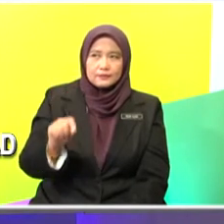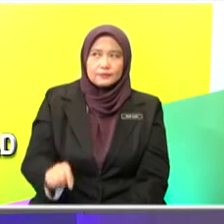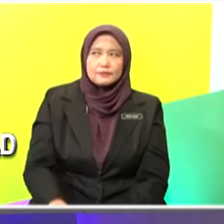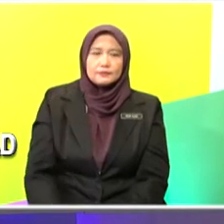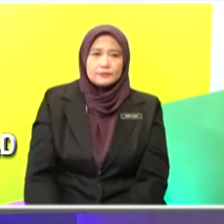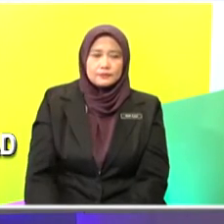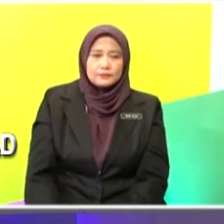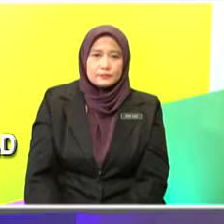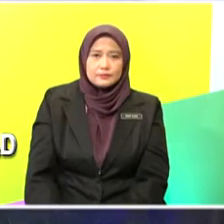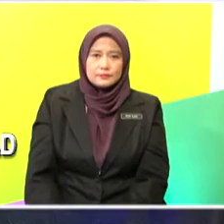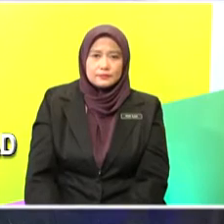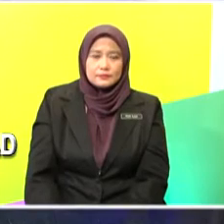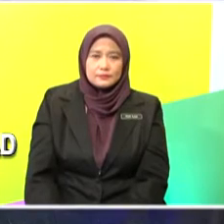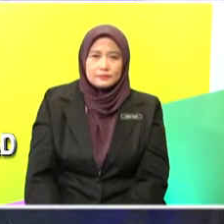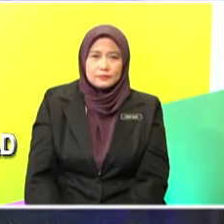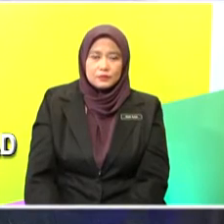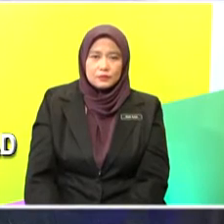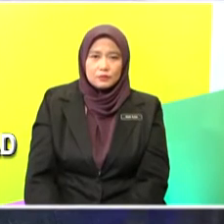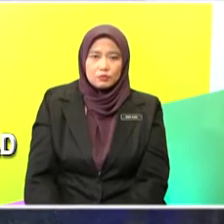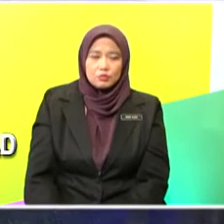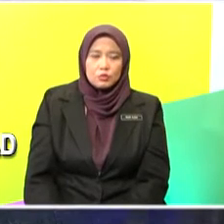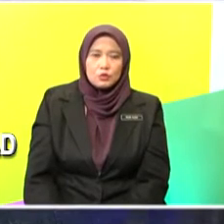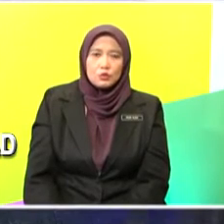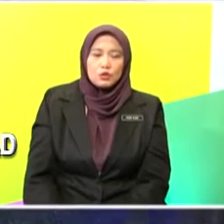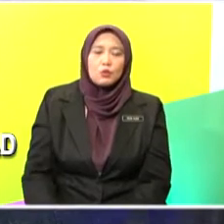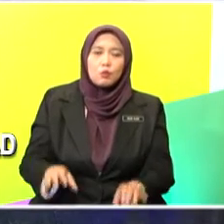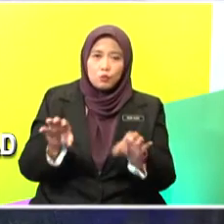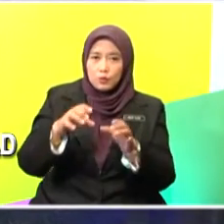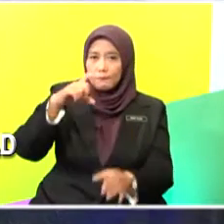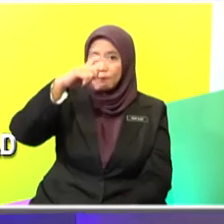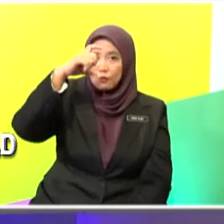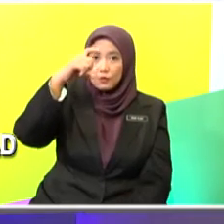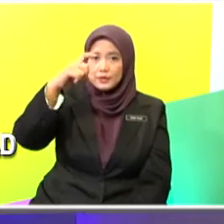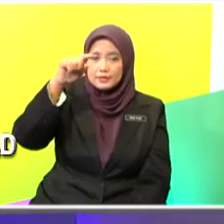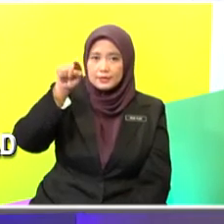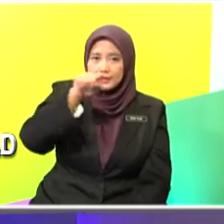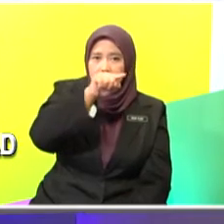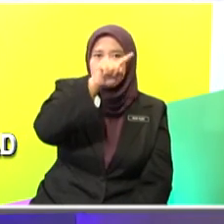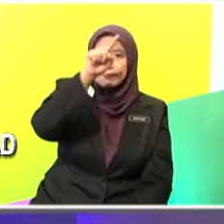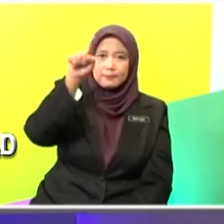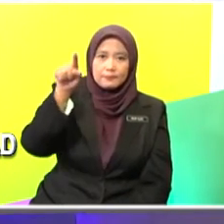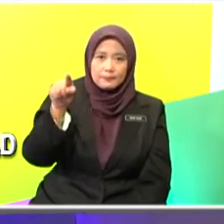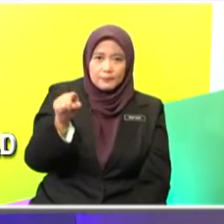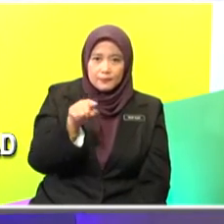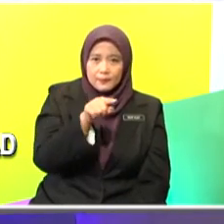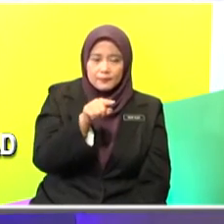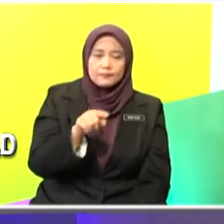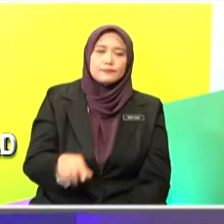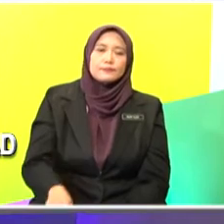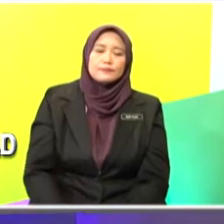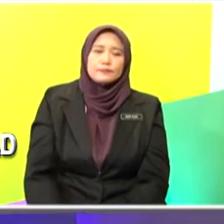Okey, cikgu. Lepas tu baru kita buat bulan sabit. Bulan sabit. Okey, kita